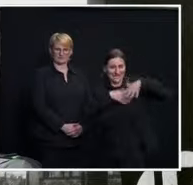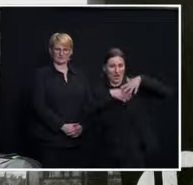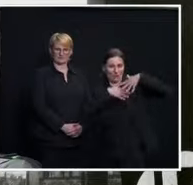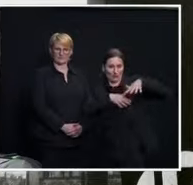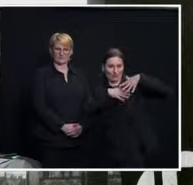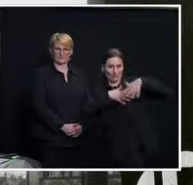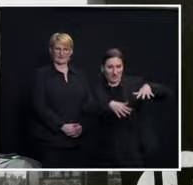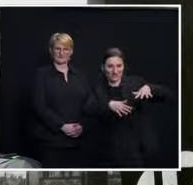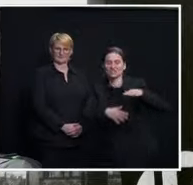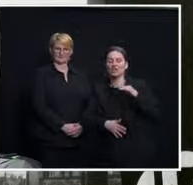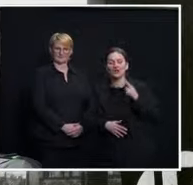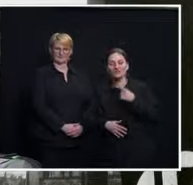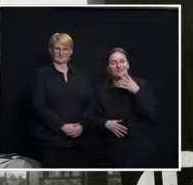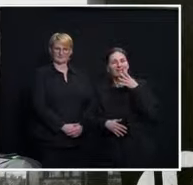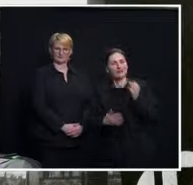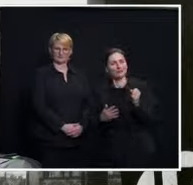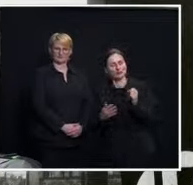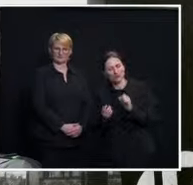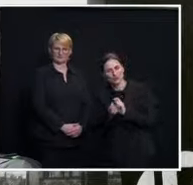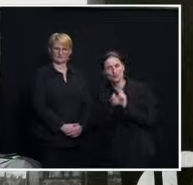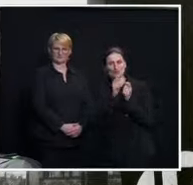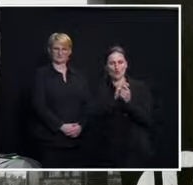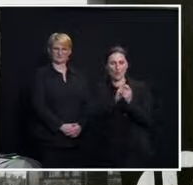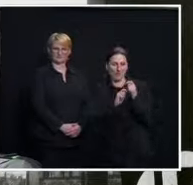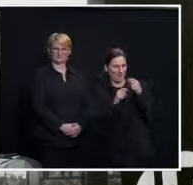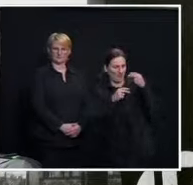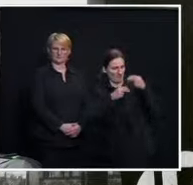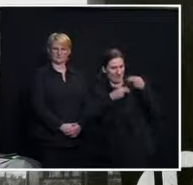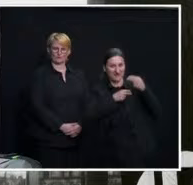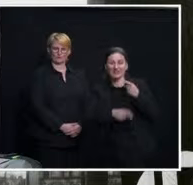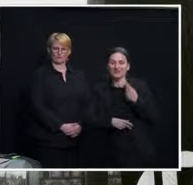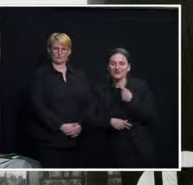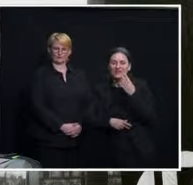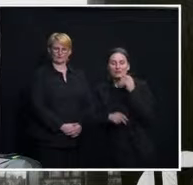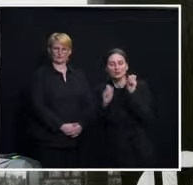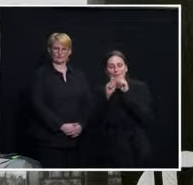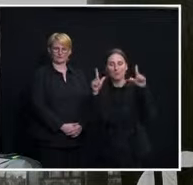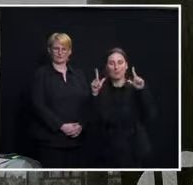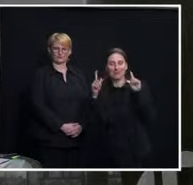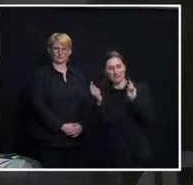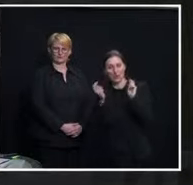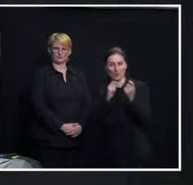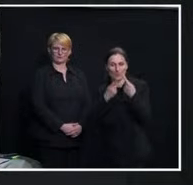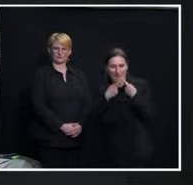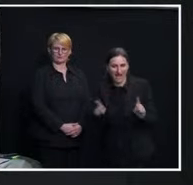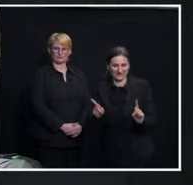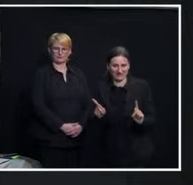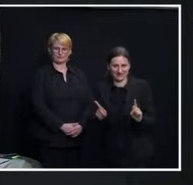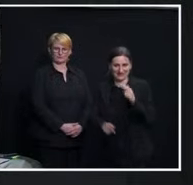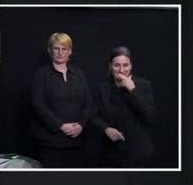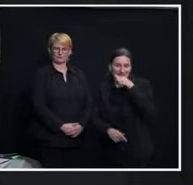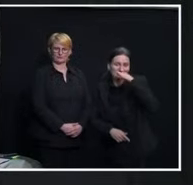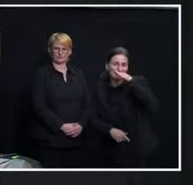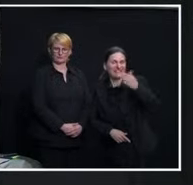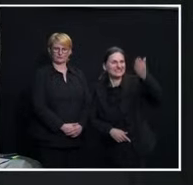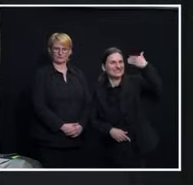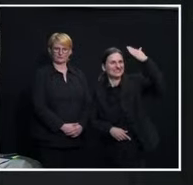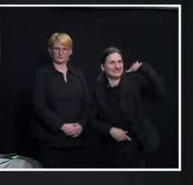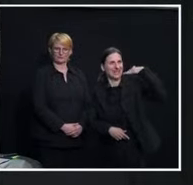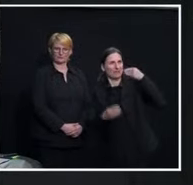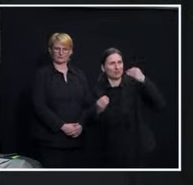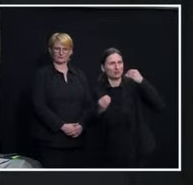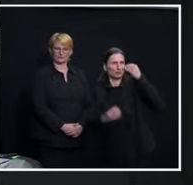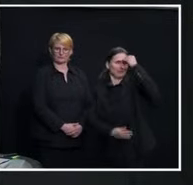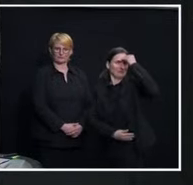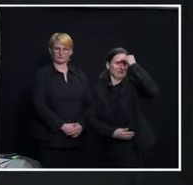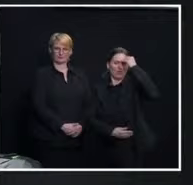wollen wir damit eben auch etwas dekodieren, dass wir eben auch sagen, wir erzeugen andere Bilder als die Nazis damals erzeugt haben. Und ich glaube, das ist uns heute